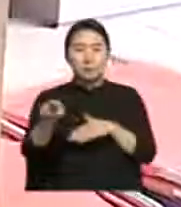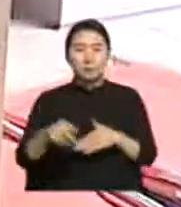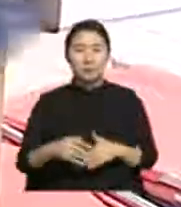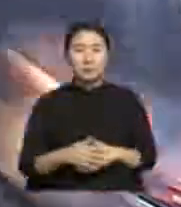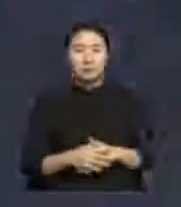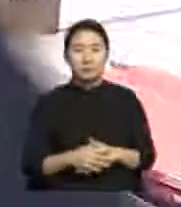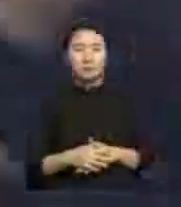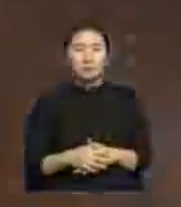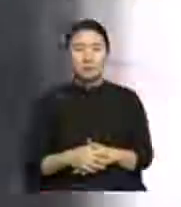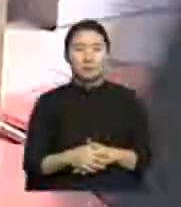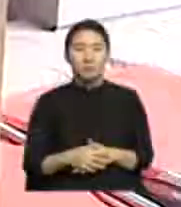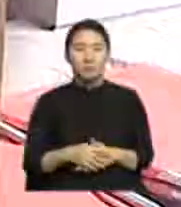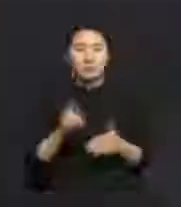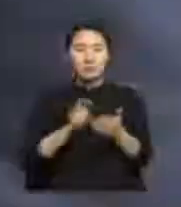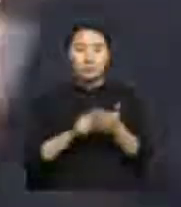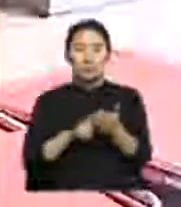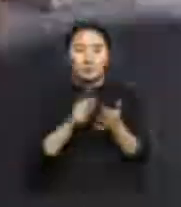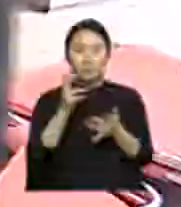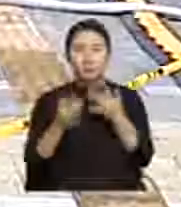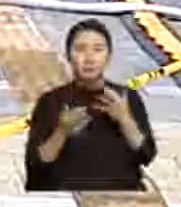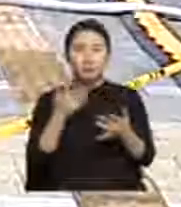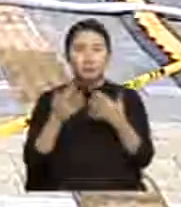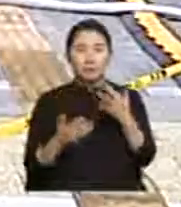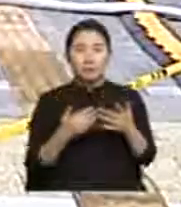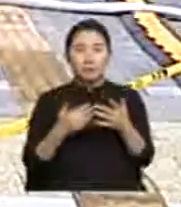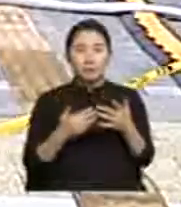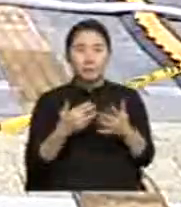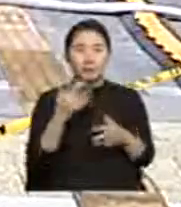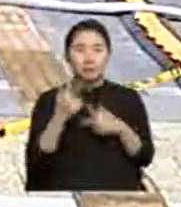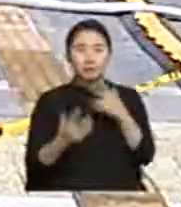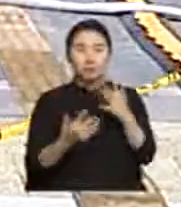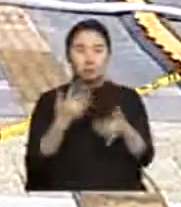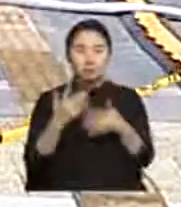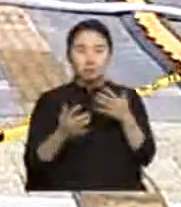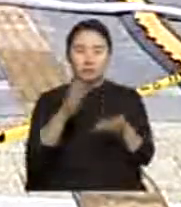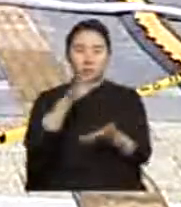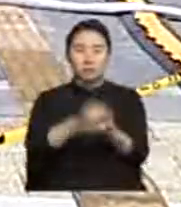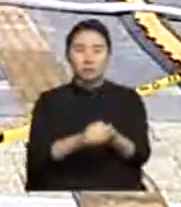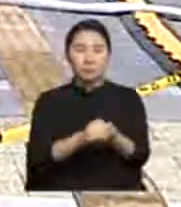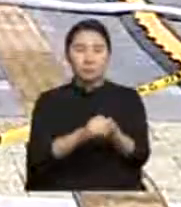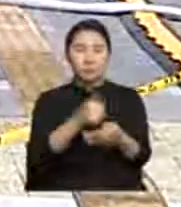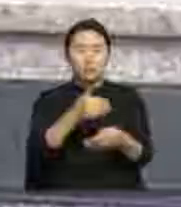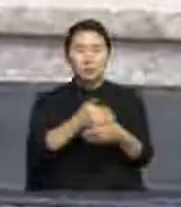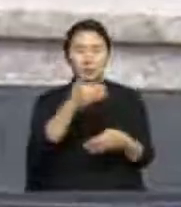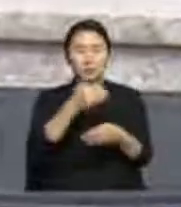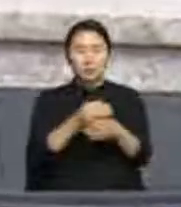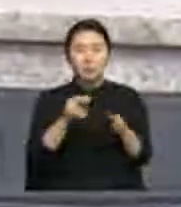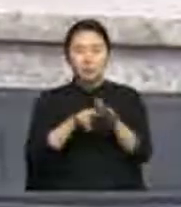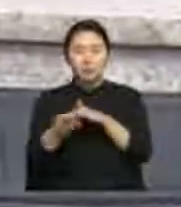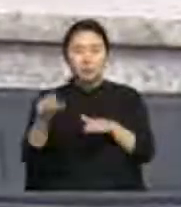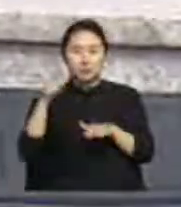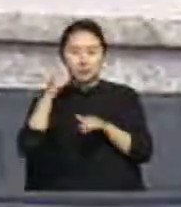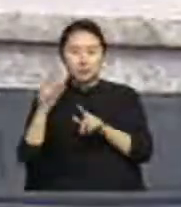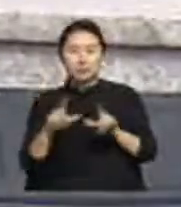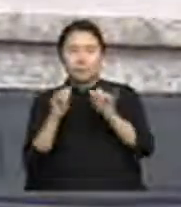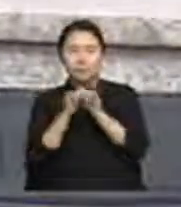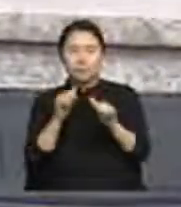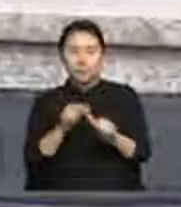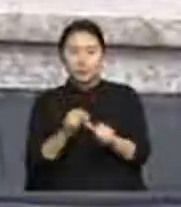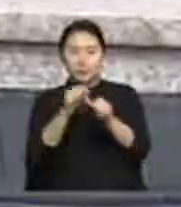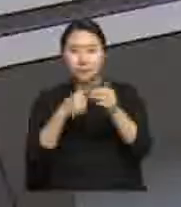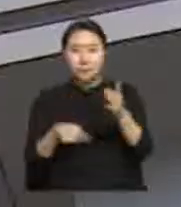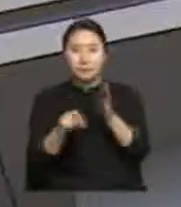나옵니다. 긴급 출동한 소방차는 화재 진압에 나섰고 미처 건물에서 탈출하지 못한 주민들을 구하기